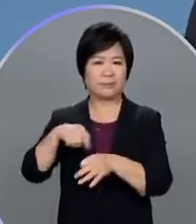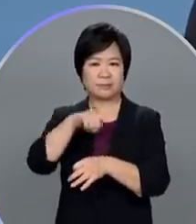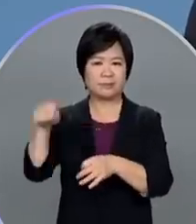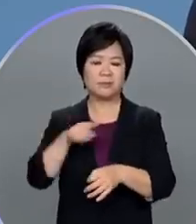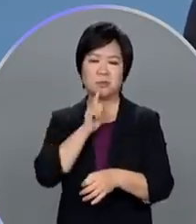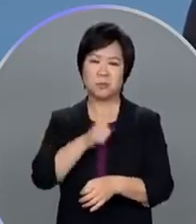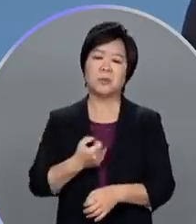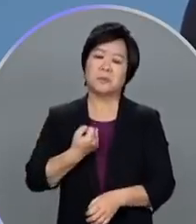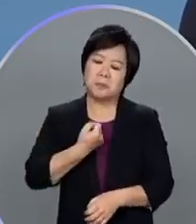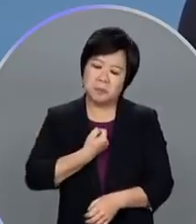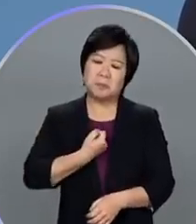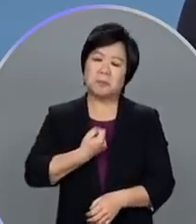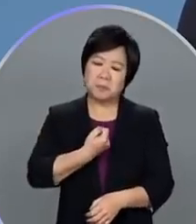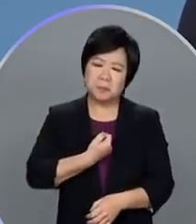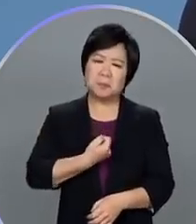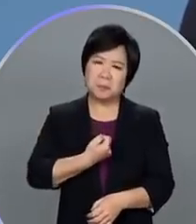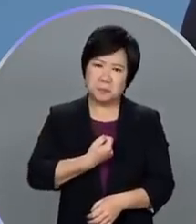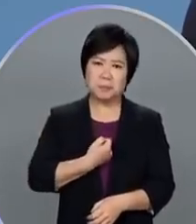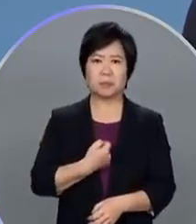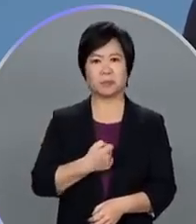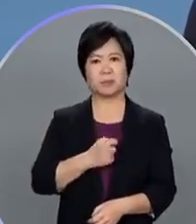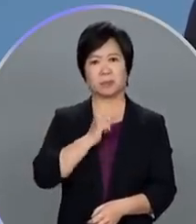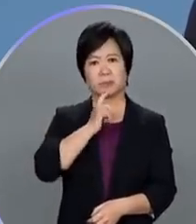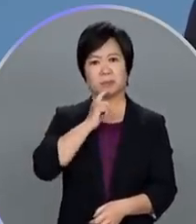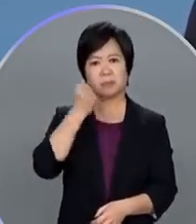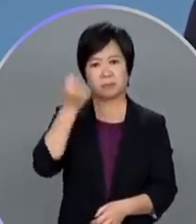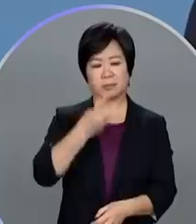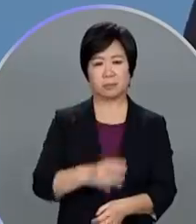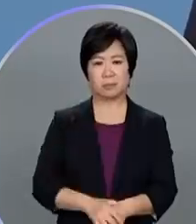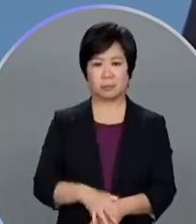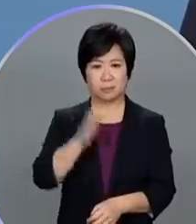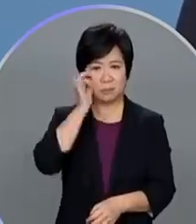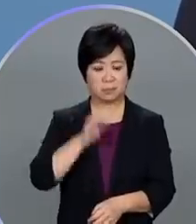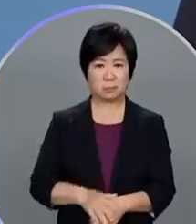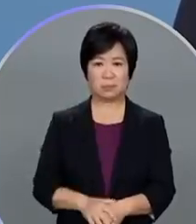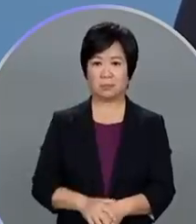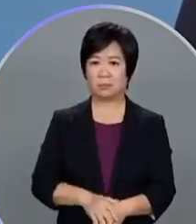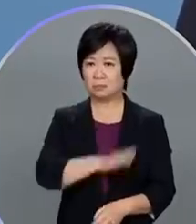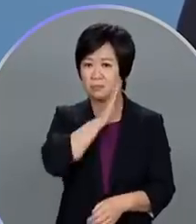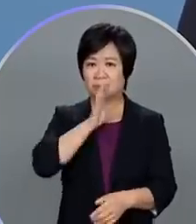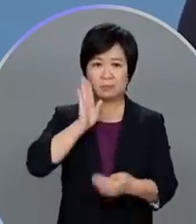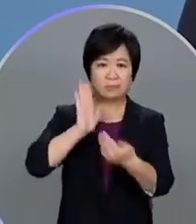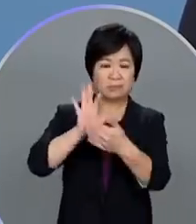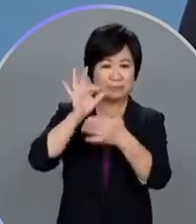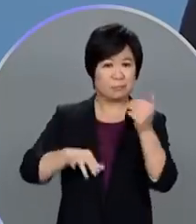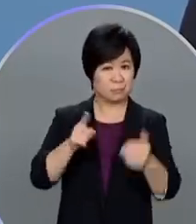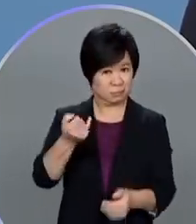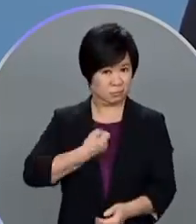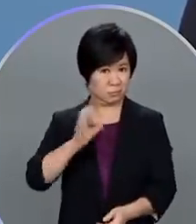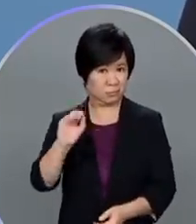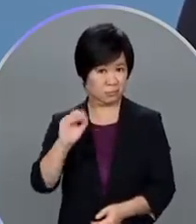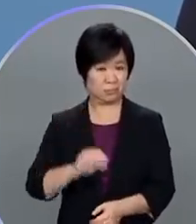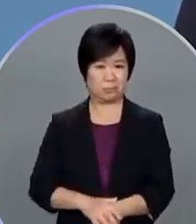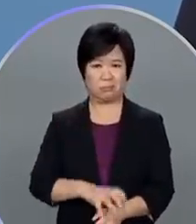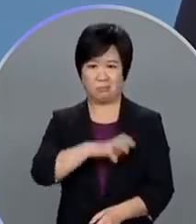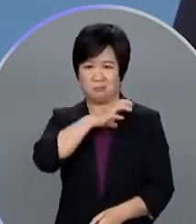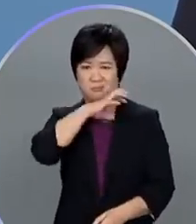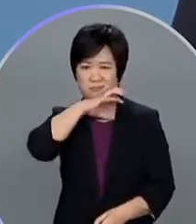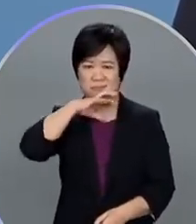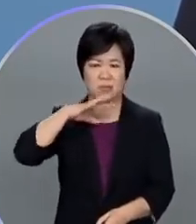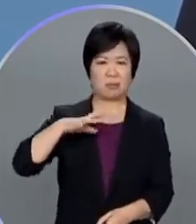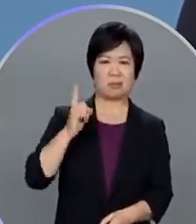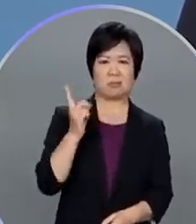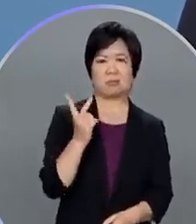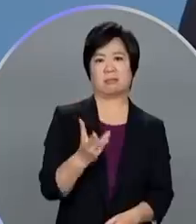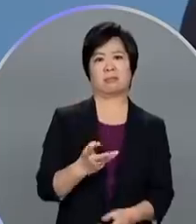谦卑谦卑再谦卑，我们看到反渗透法，你有谦卑吗？我们看到的是独裁独裁